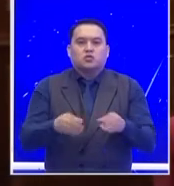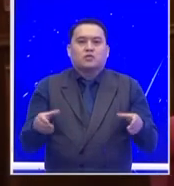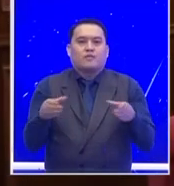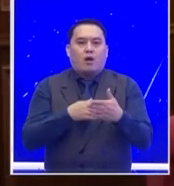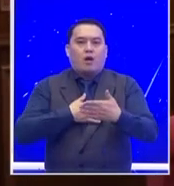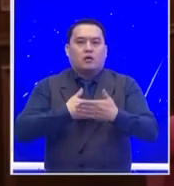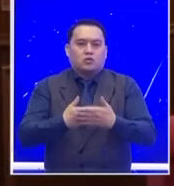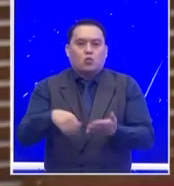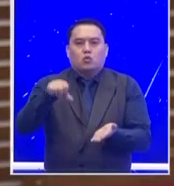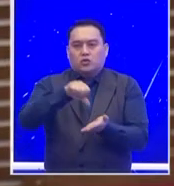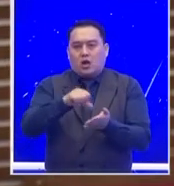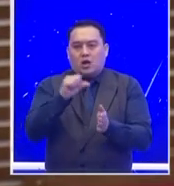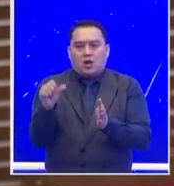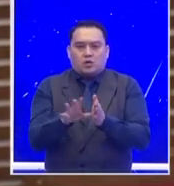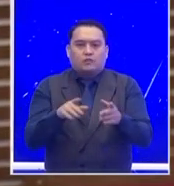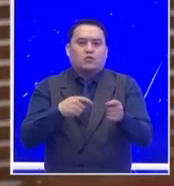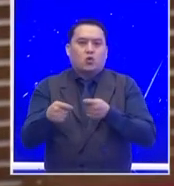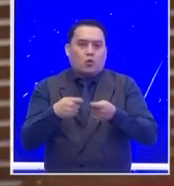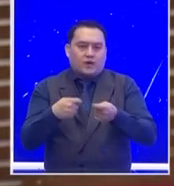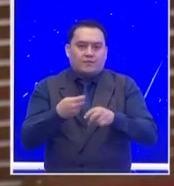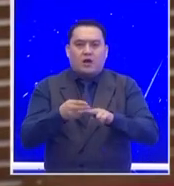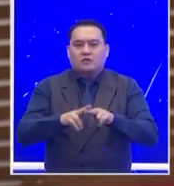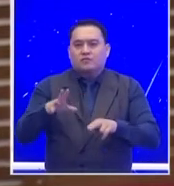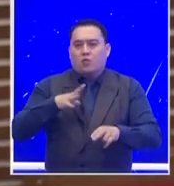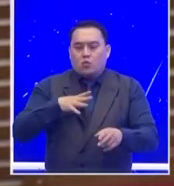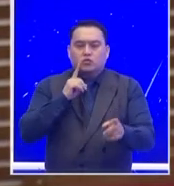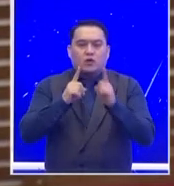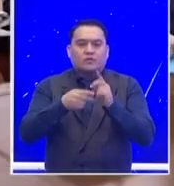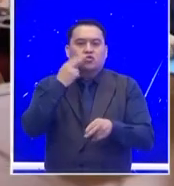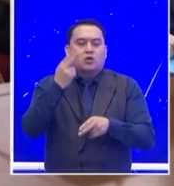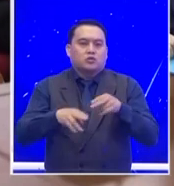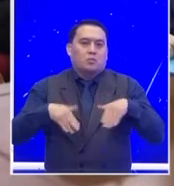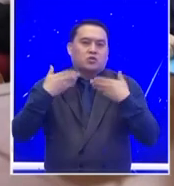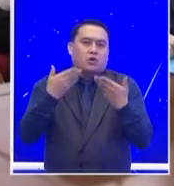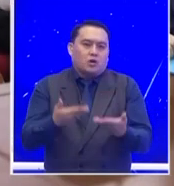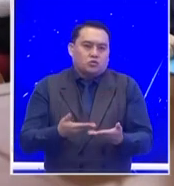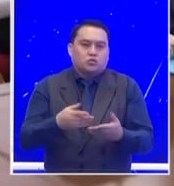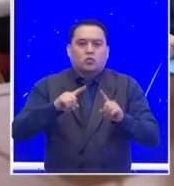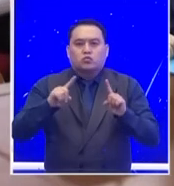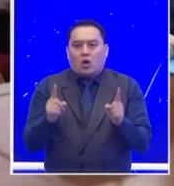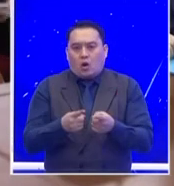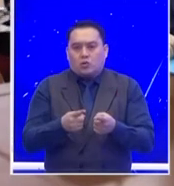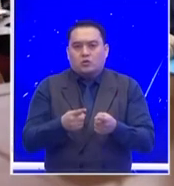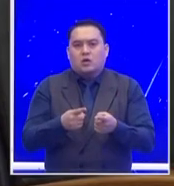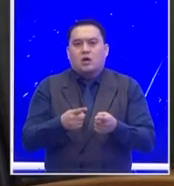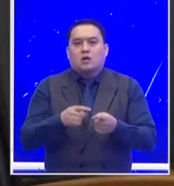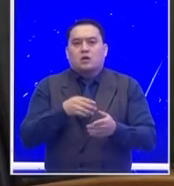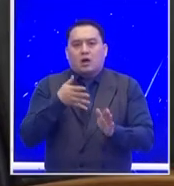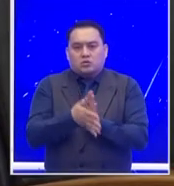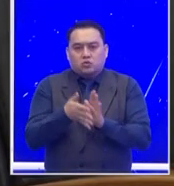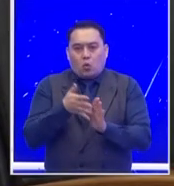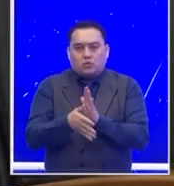к активному участию в электронной торговле. В завершении заседания внесены предложения по сокращению непродуктивных